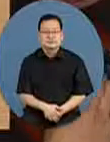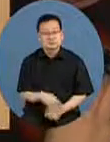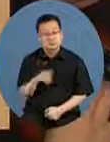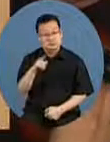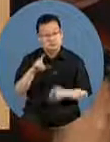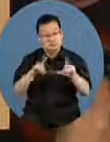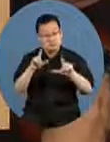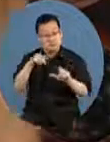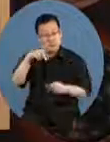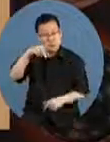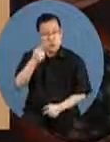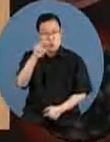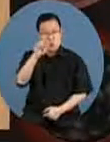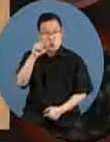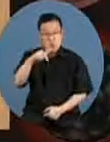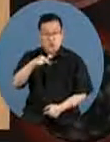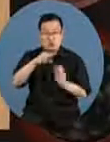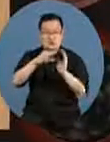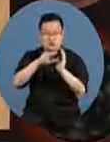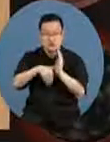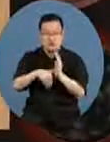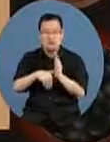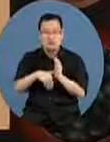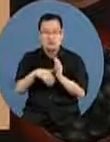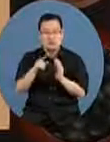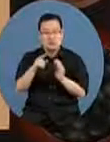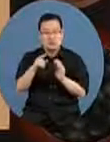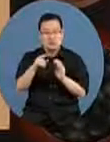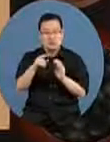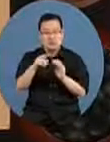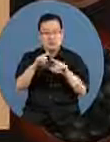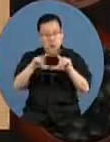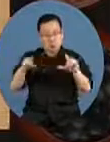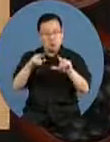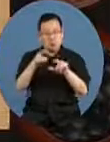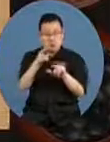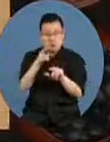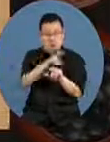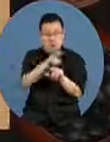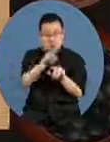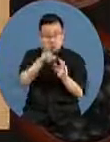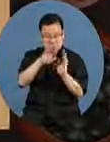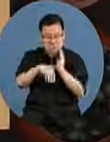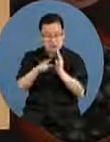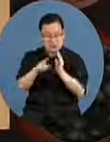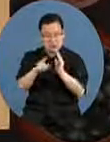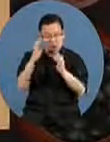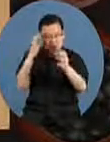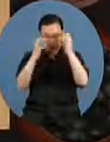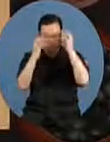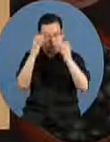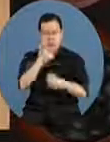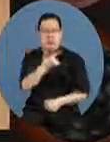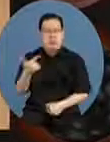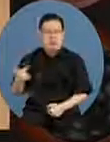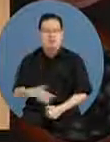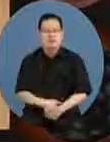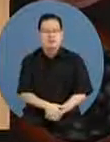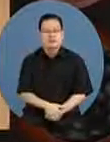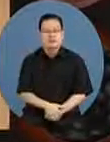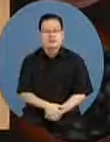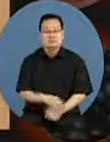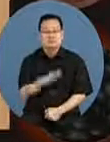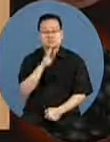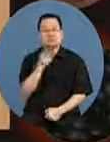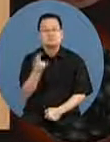사실 그 소목에서 한 칸 밑으로 걸치는 수가 오히려 더 복잡한 것 같아요. 그렇죠. 네,